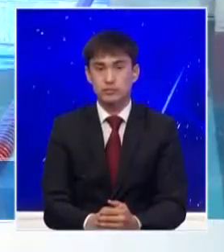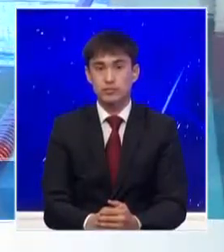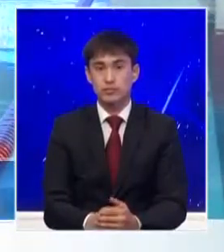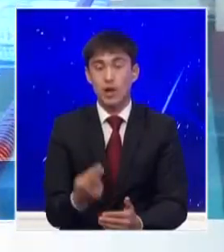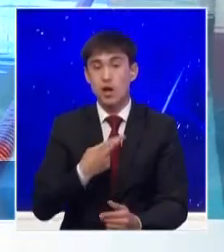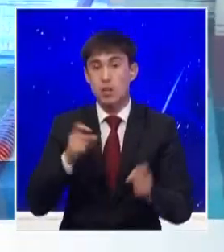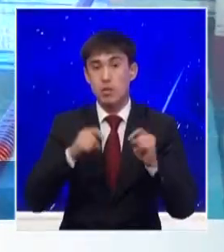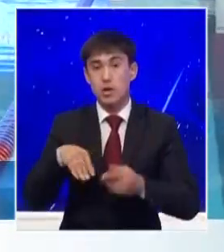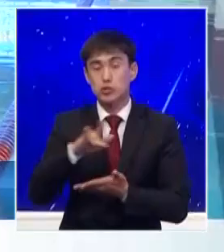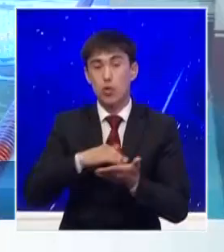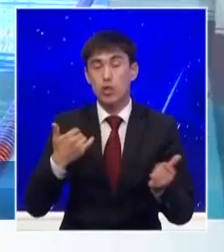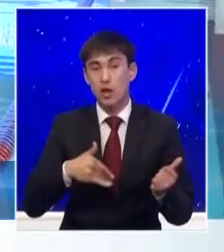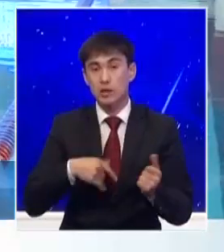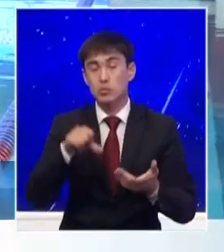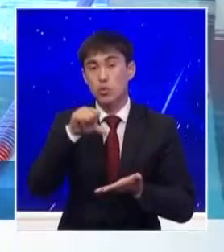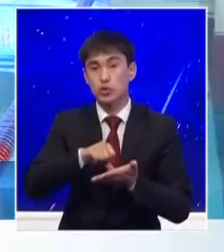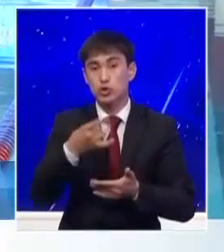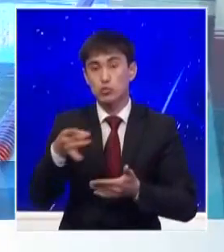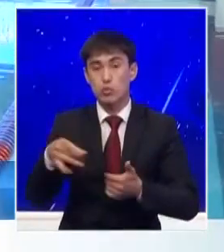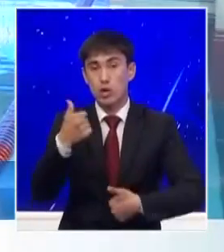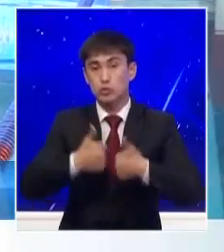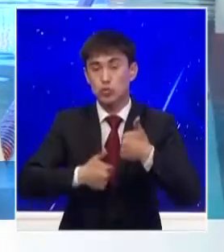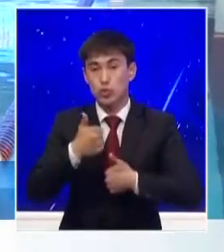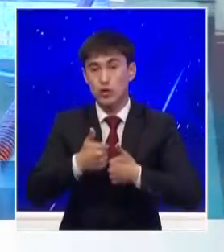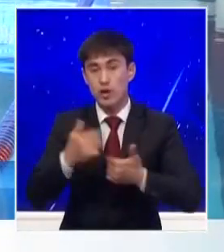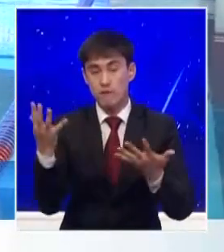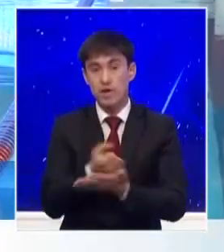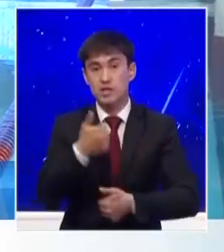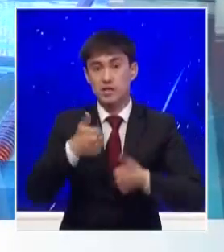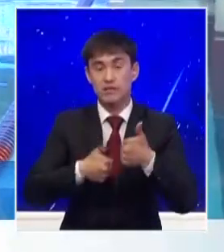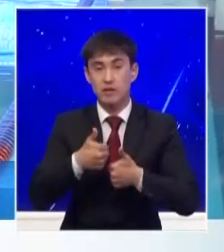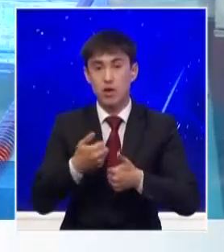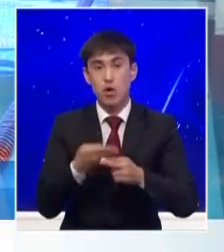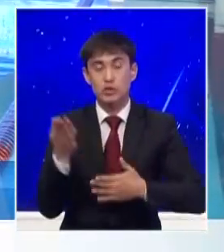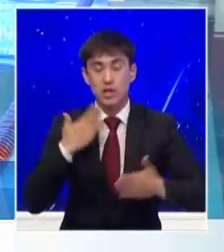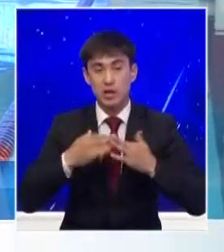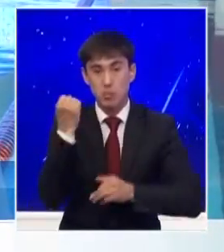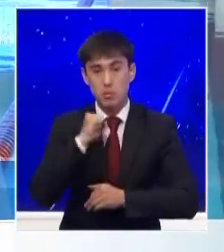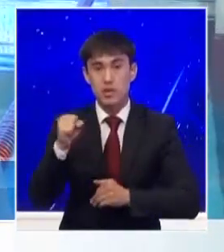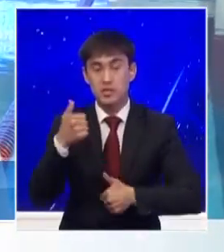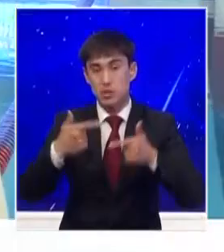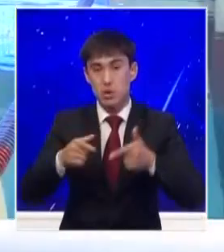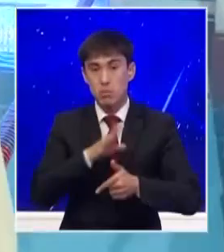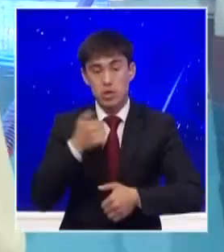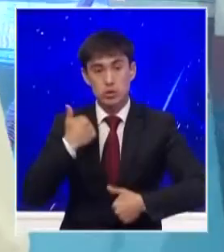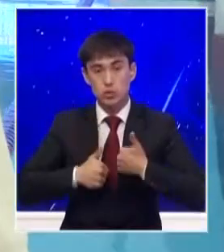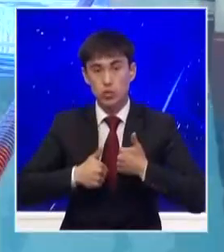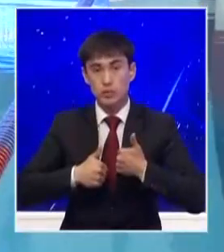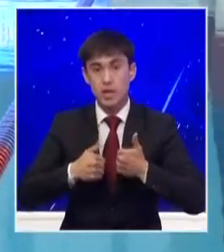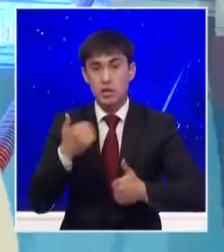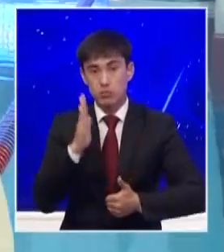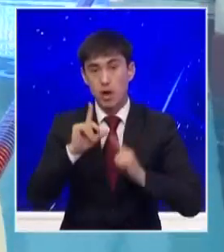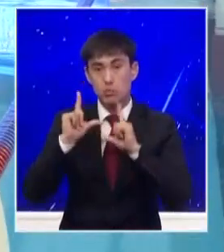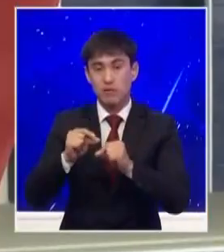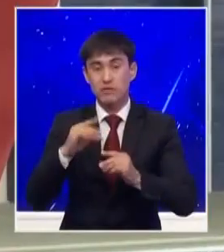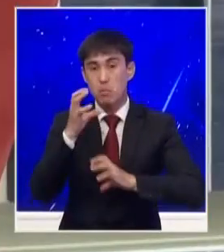Я приехал из города Тараз, принимал участие в республиканском турнире и выиграл соревнования. Очень рад победе, соперники были достойные. Теперь мы